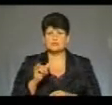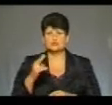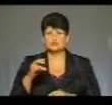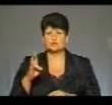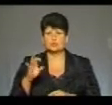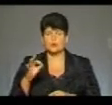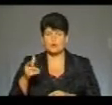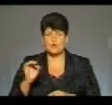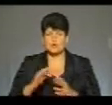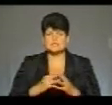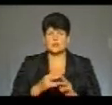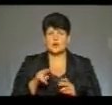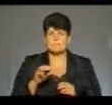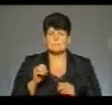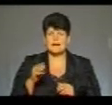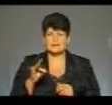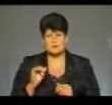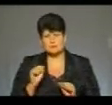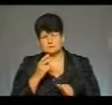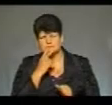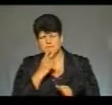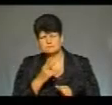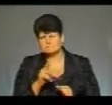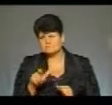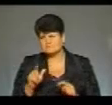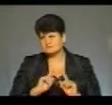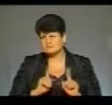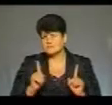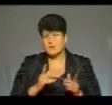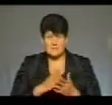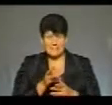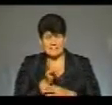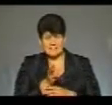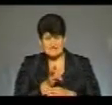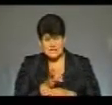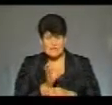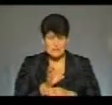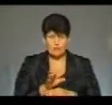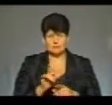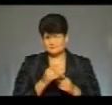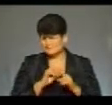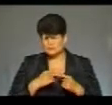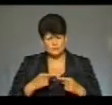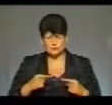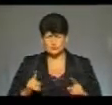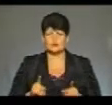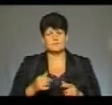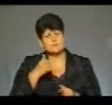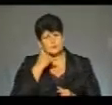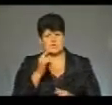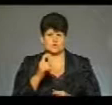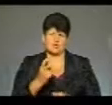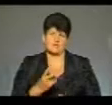село Петриків. Можливо, ви помітили підозрілих осіб і маєте відео про це чи будь-яку інформацію, зателефонуйте на лінію